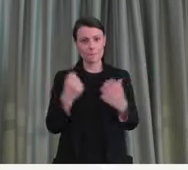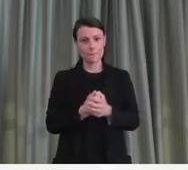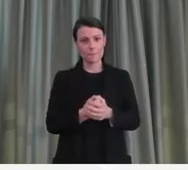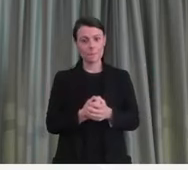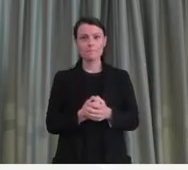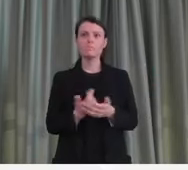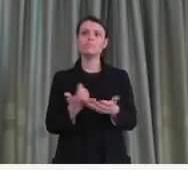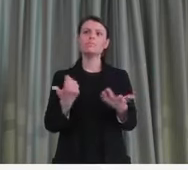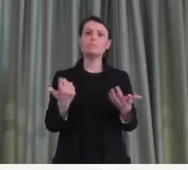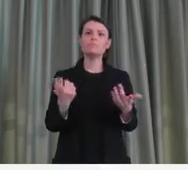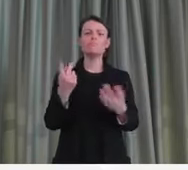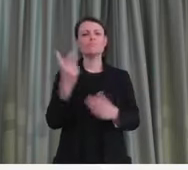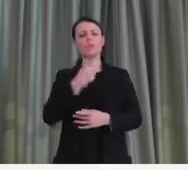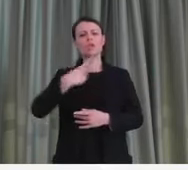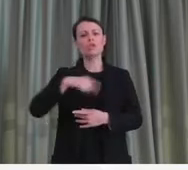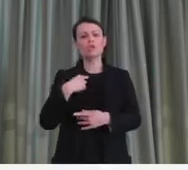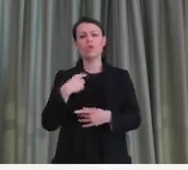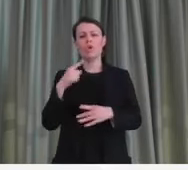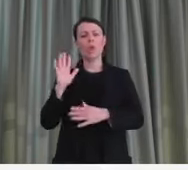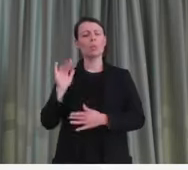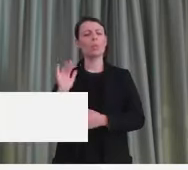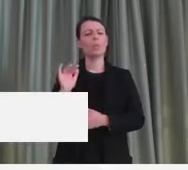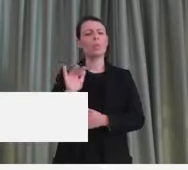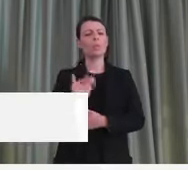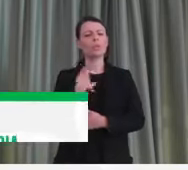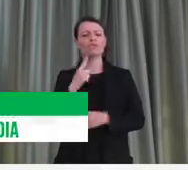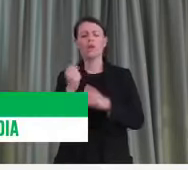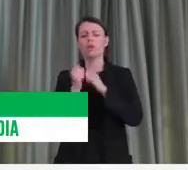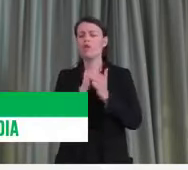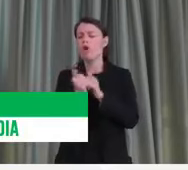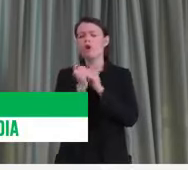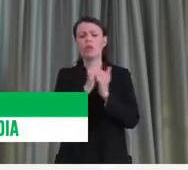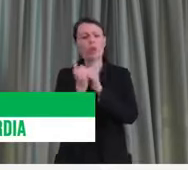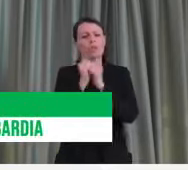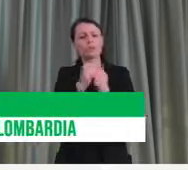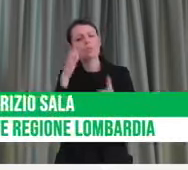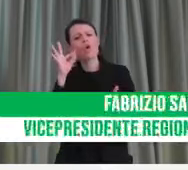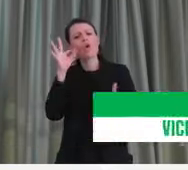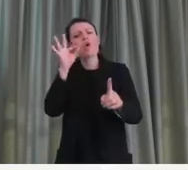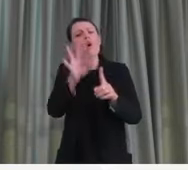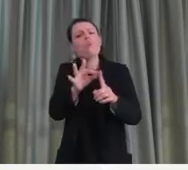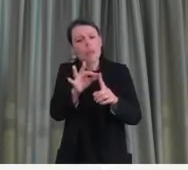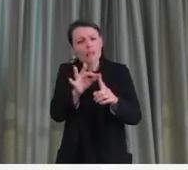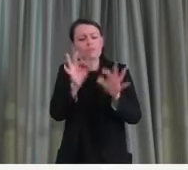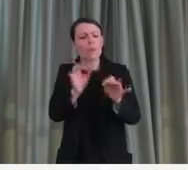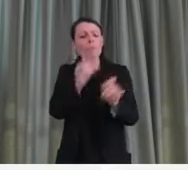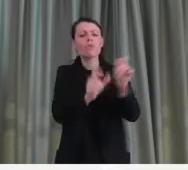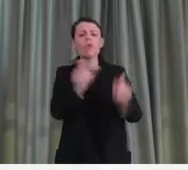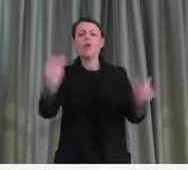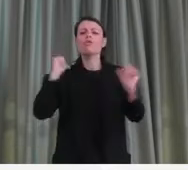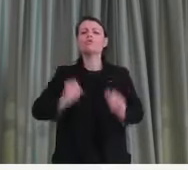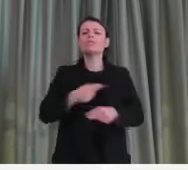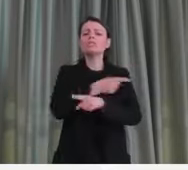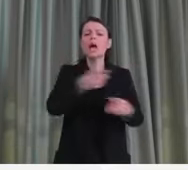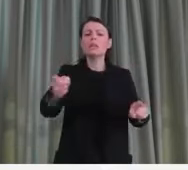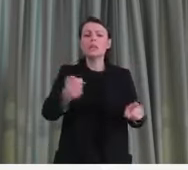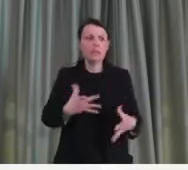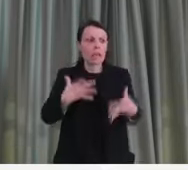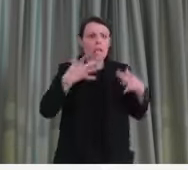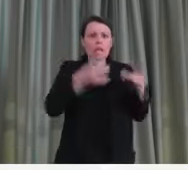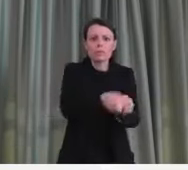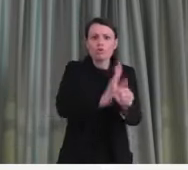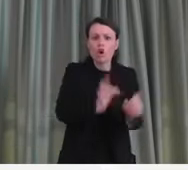stiamo facendo il giorno per giorno per offrire speranza ai nostri concittadini colpiti dal coronavirus oggi è stato consegnato formalmente